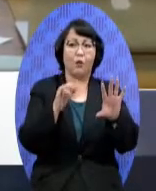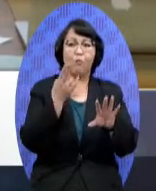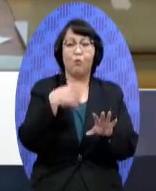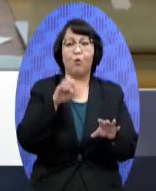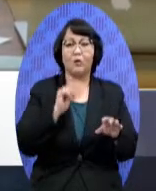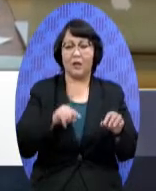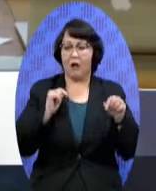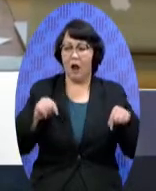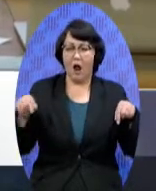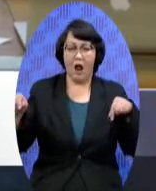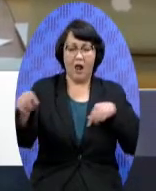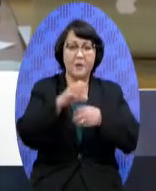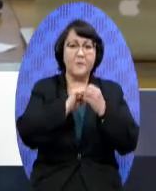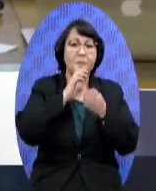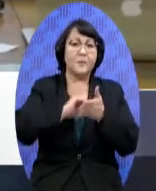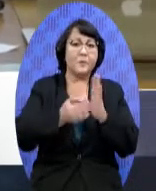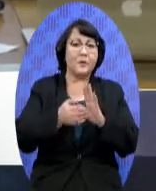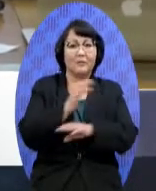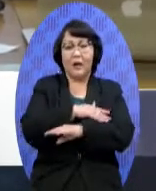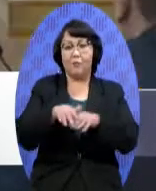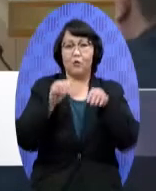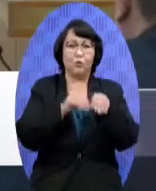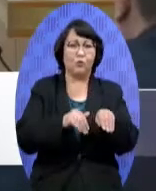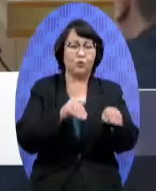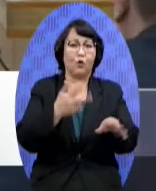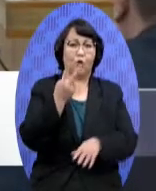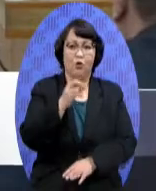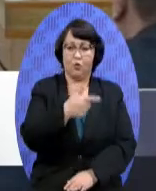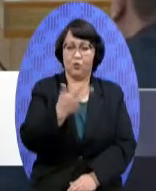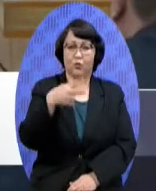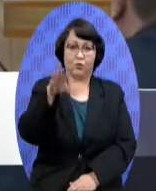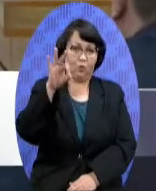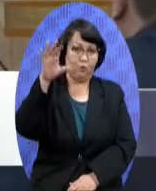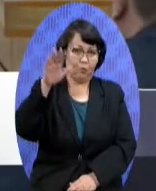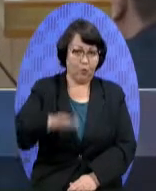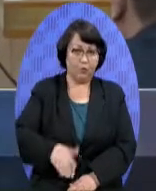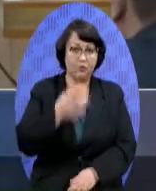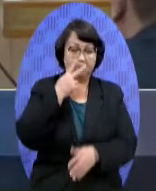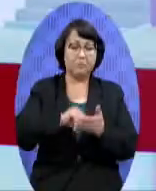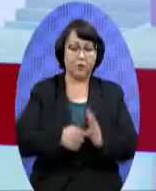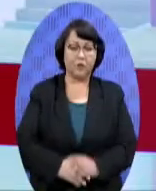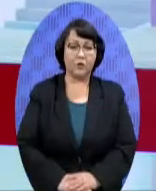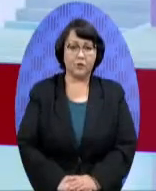байхаар төлөвлөж. Ингэснээр замын төвчрөл 20-30% буурна гэж тооцоолж байна.